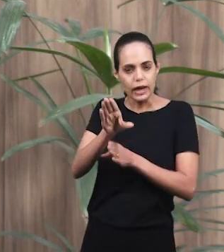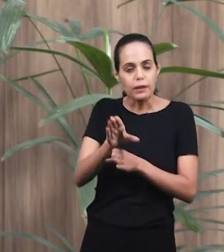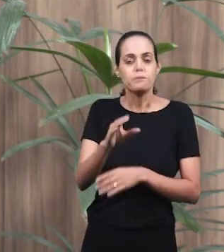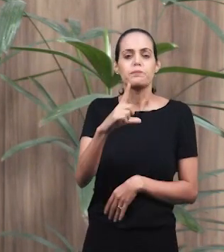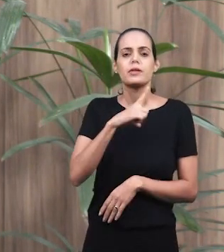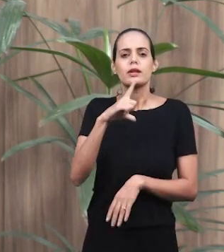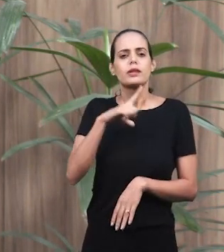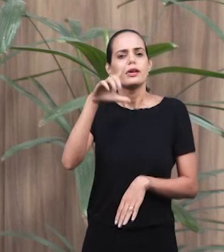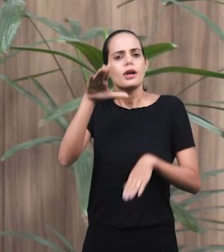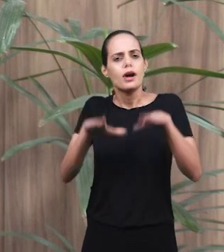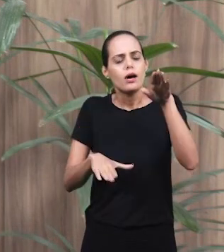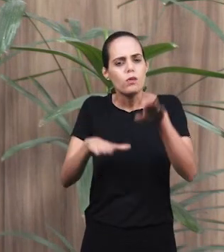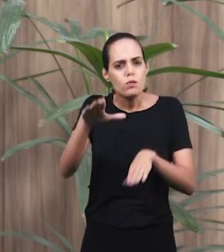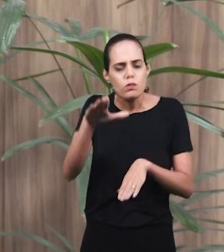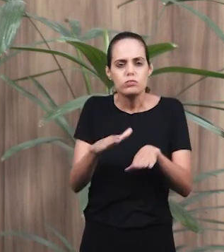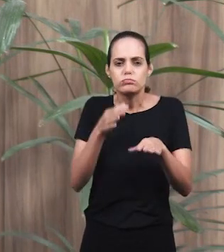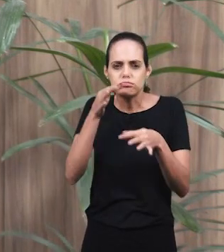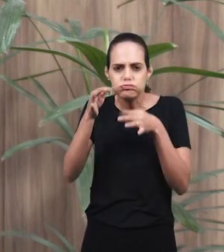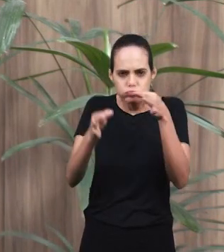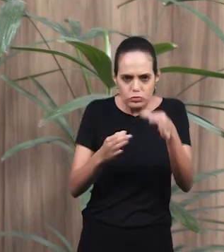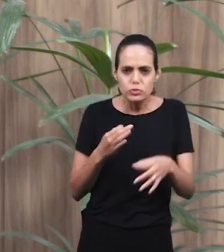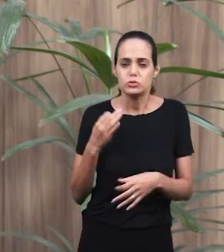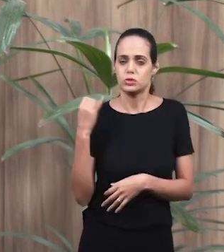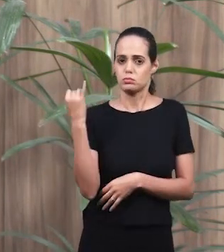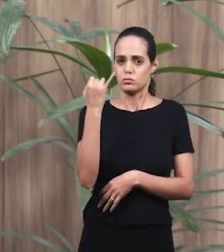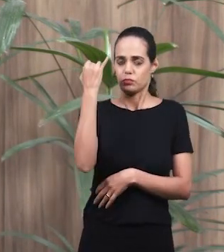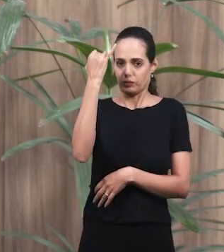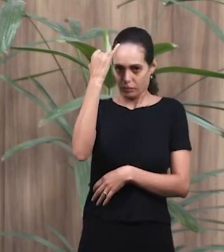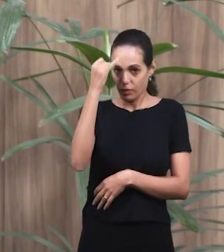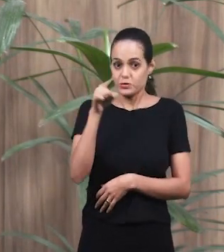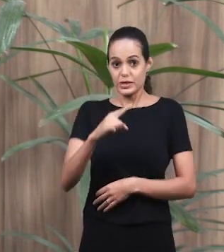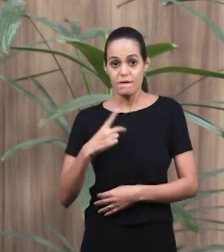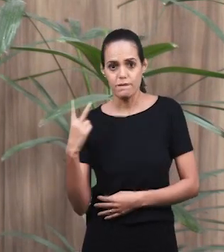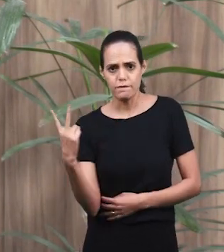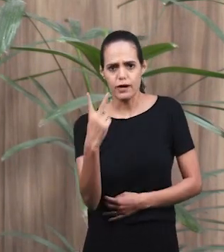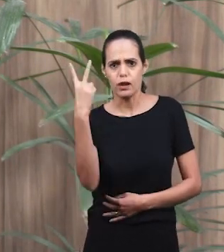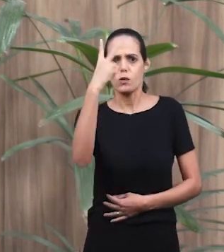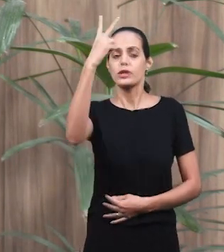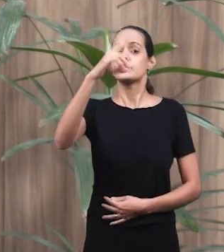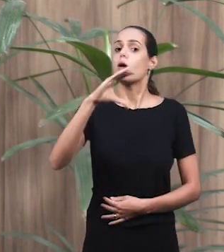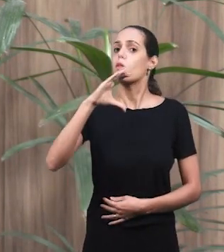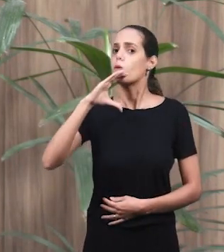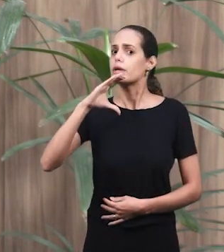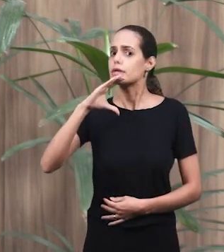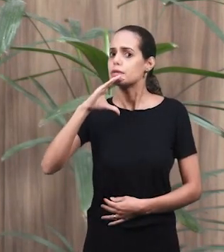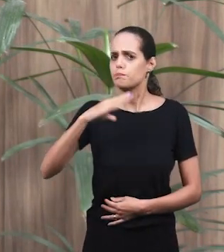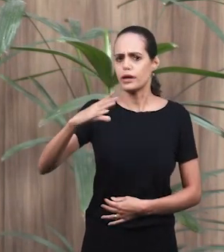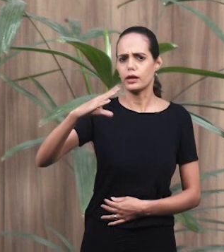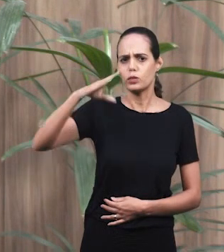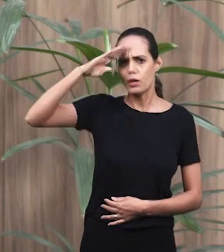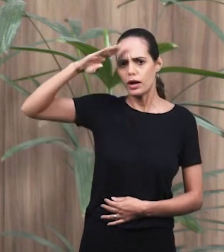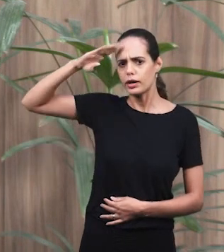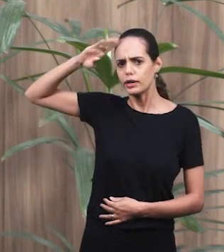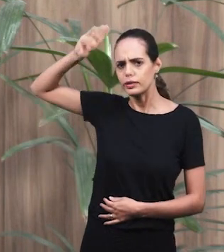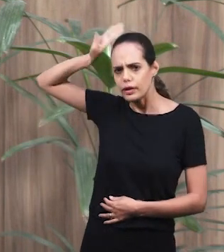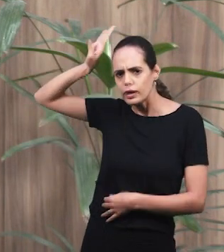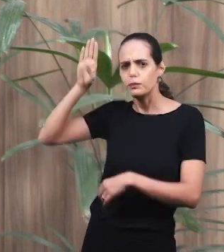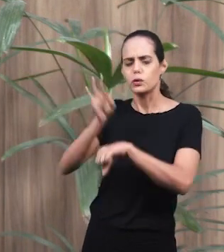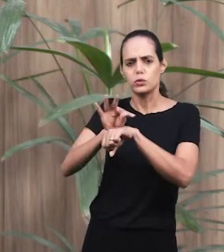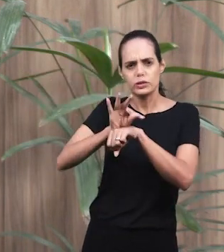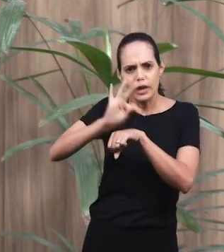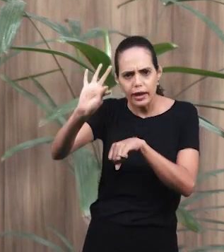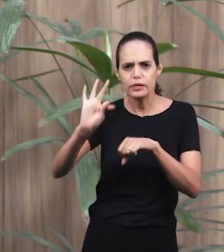Seigneur. Ainsi, nous avons deux orientations importantes. La première, donner la valeur à la connaissance académique, technique,